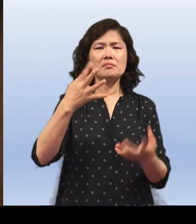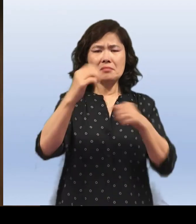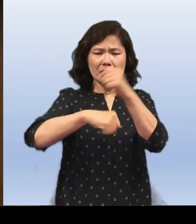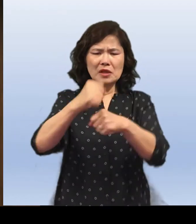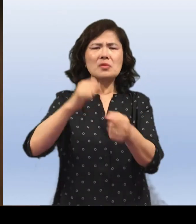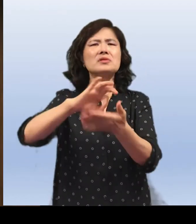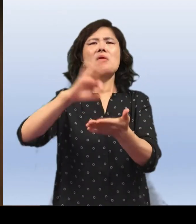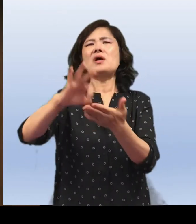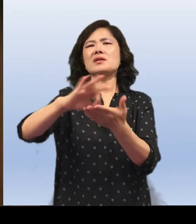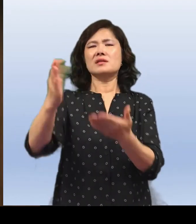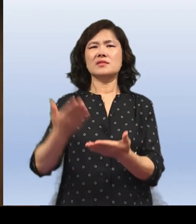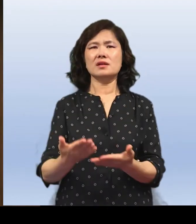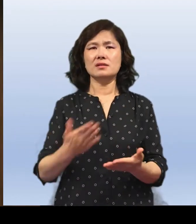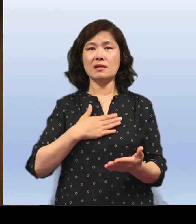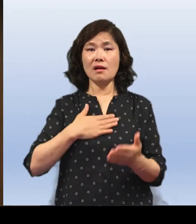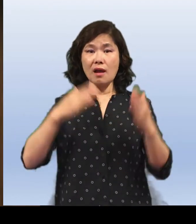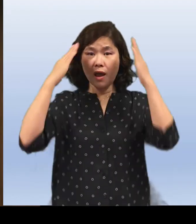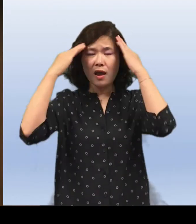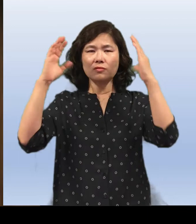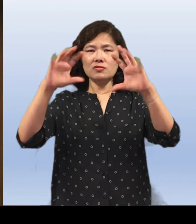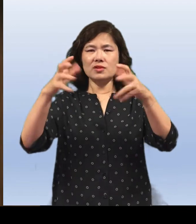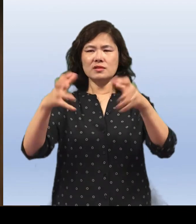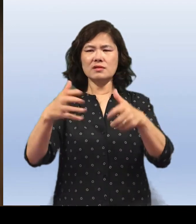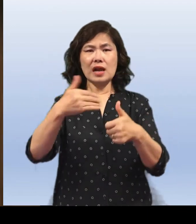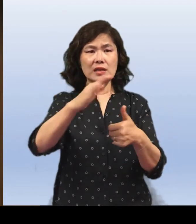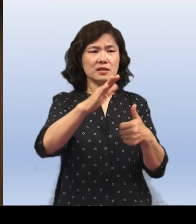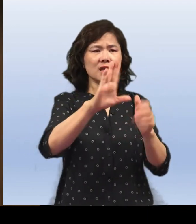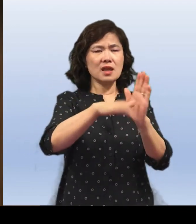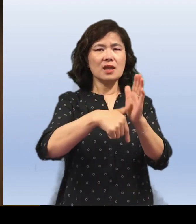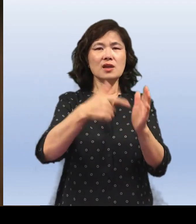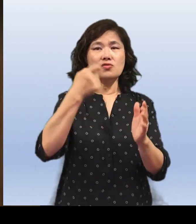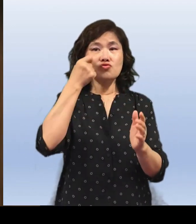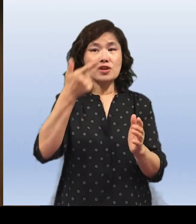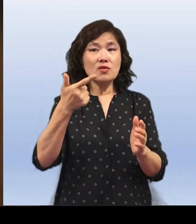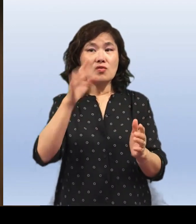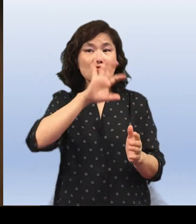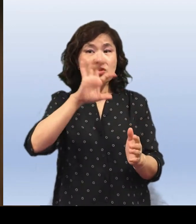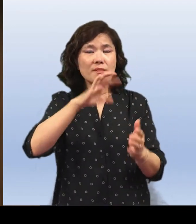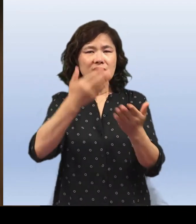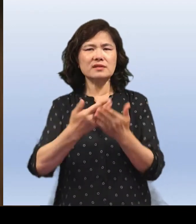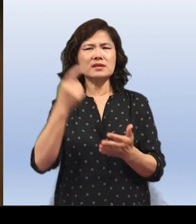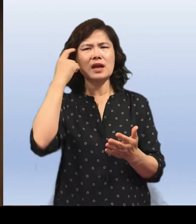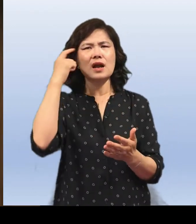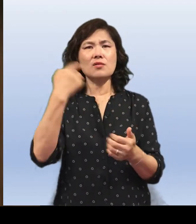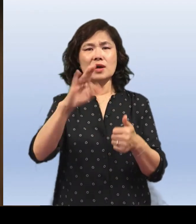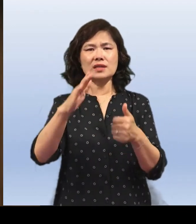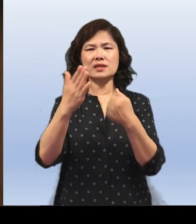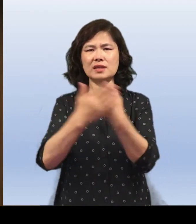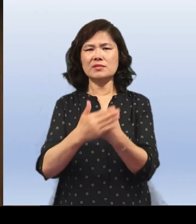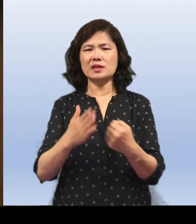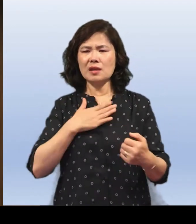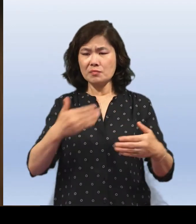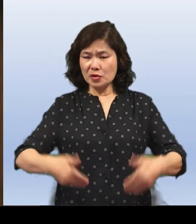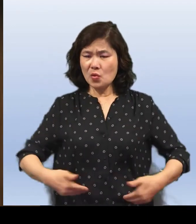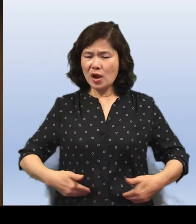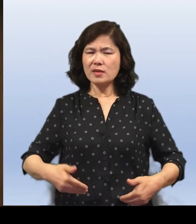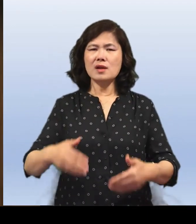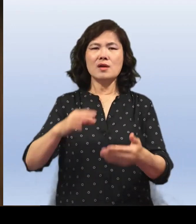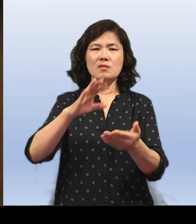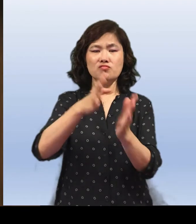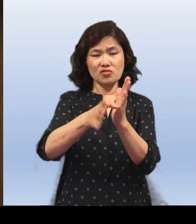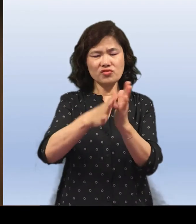씁니다. 제가 한국에서 스리랑카로 갈 때 한 6개월 정도 훈련 받을 것만 생각하고 갔기 때문에 저에게 필요한 물품들을